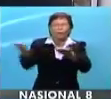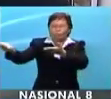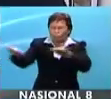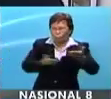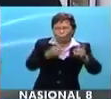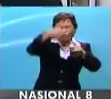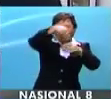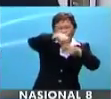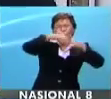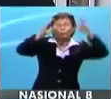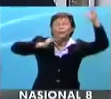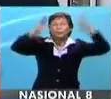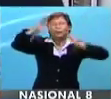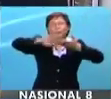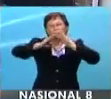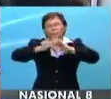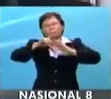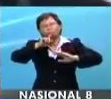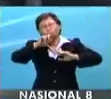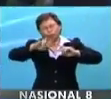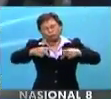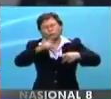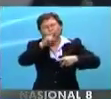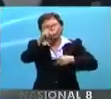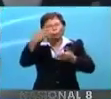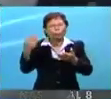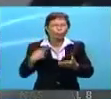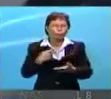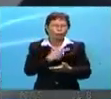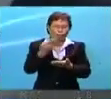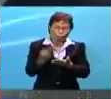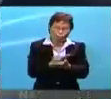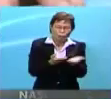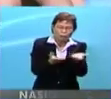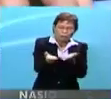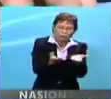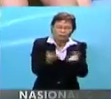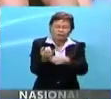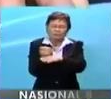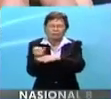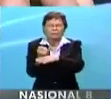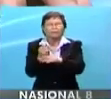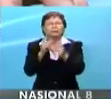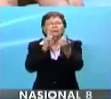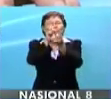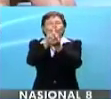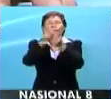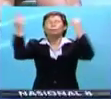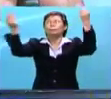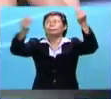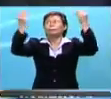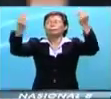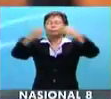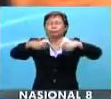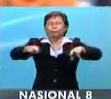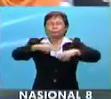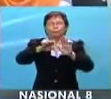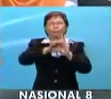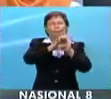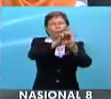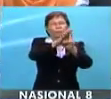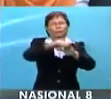Malaysia. If that becomes a reality, we will modernize our service industry here. Beliau ditemui pada Majlis Perasmian Expo